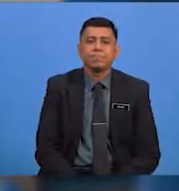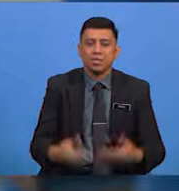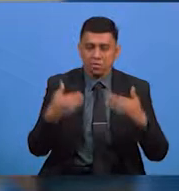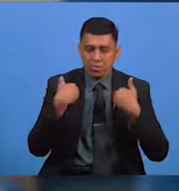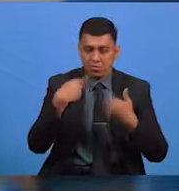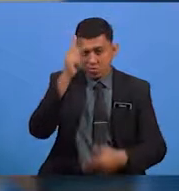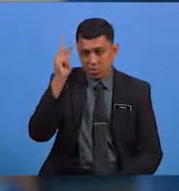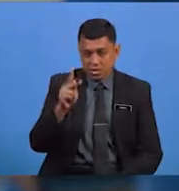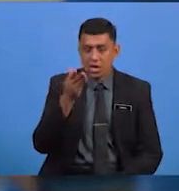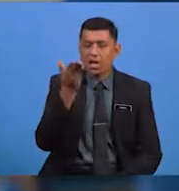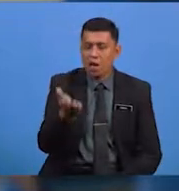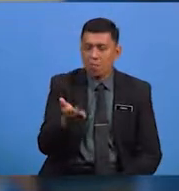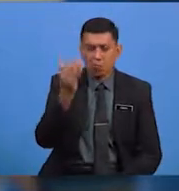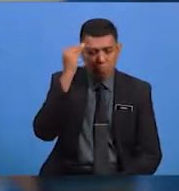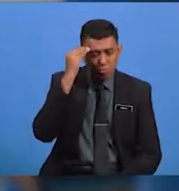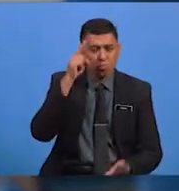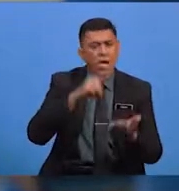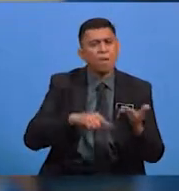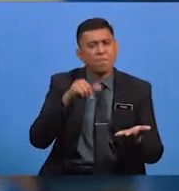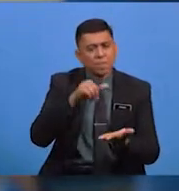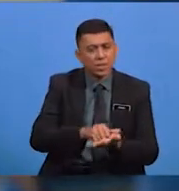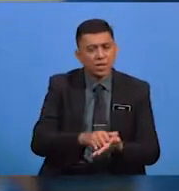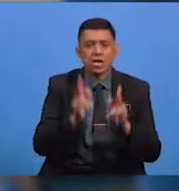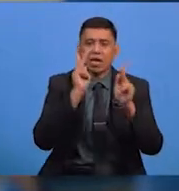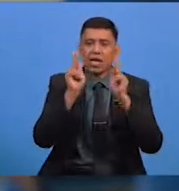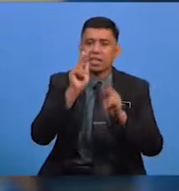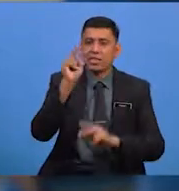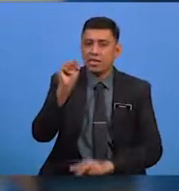Adakah kamu tahu apa itu kata nafi?